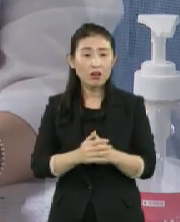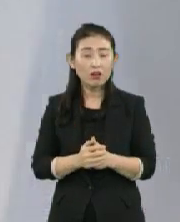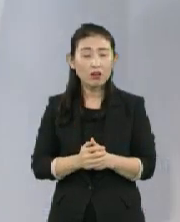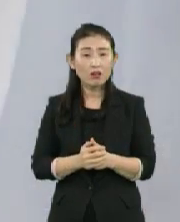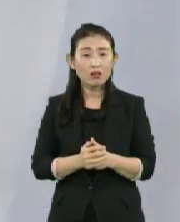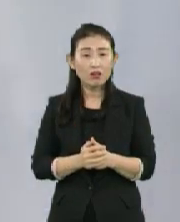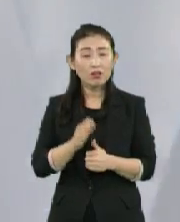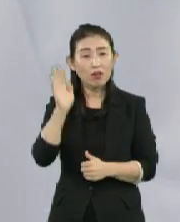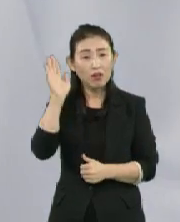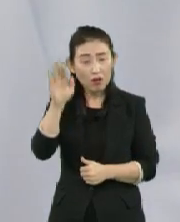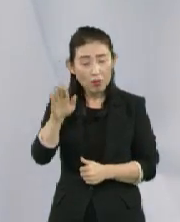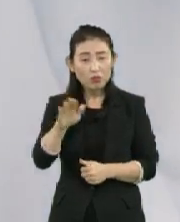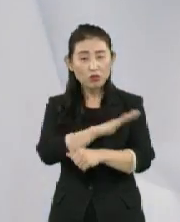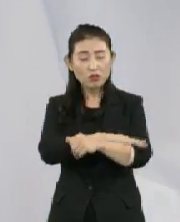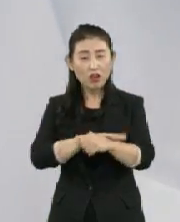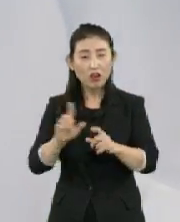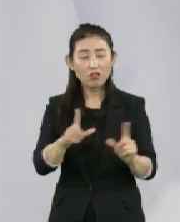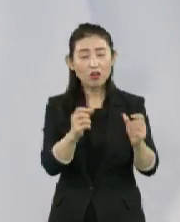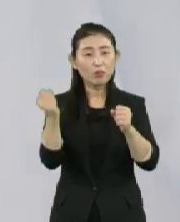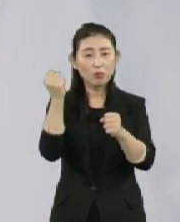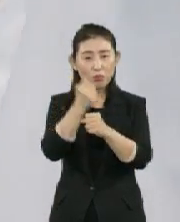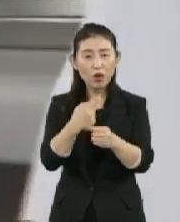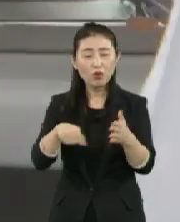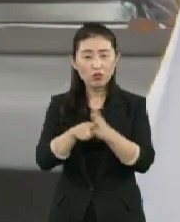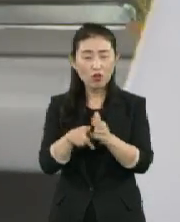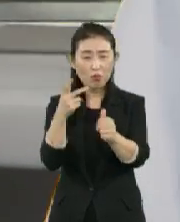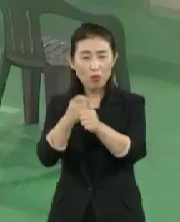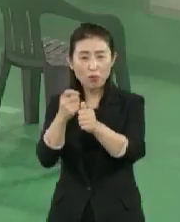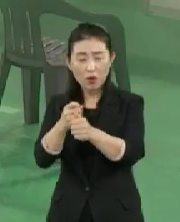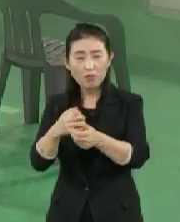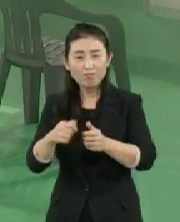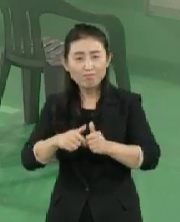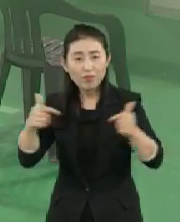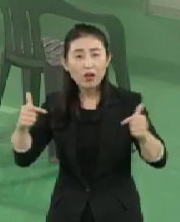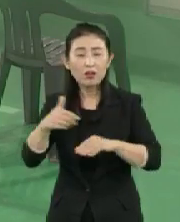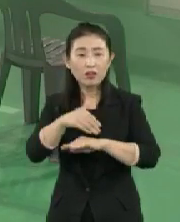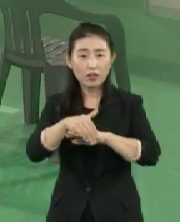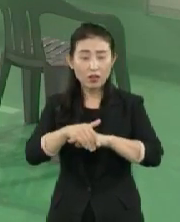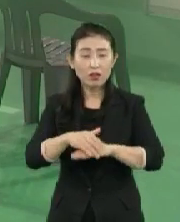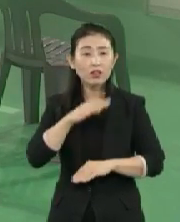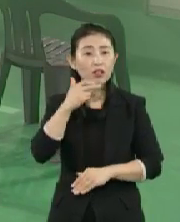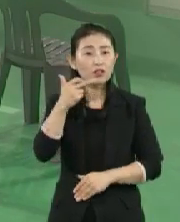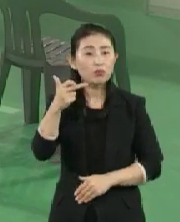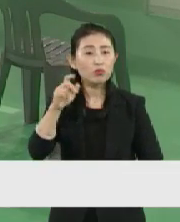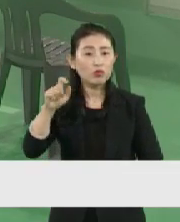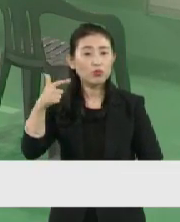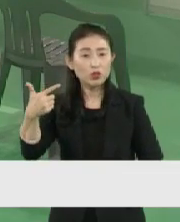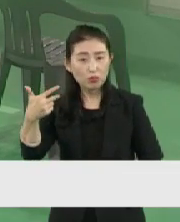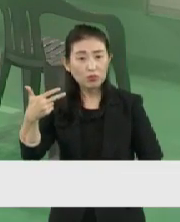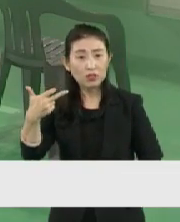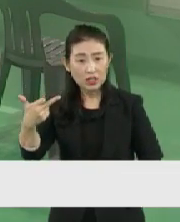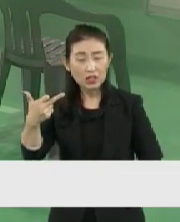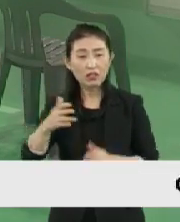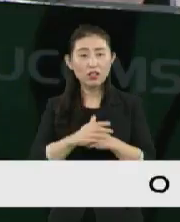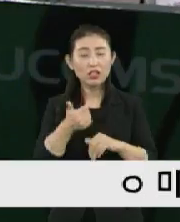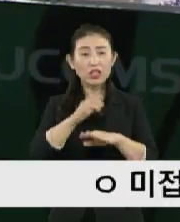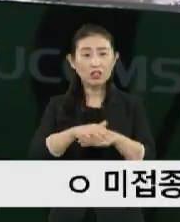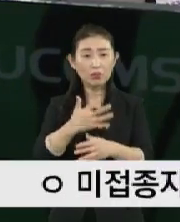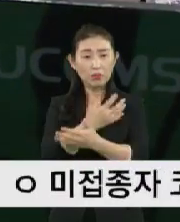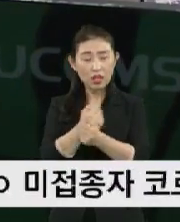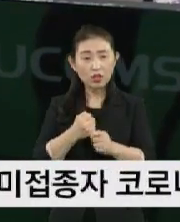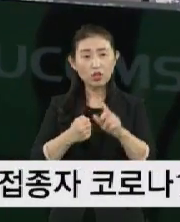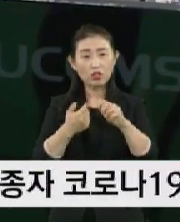단계적 일상 회복을 위해서도 접종 속도를 올릴 계획입니다. 16, 17세의 사전 예약률이 대전